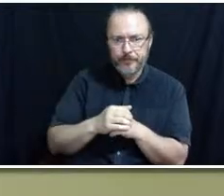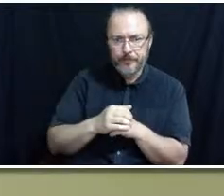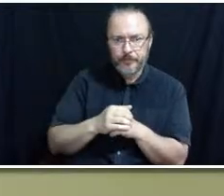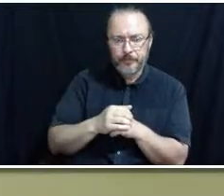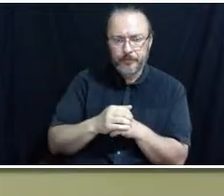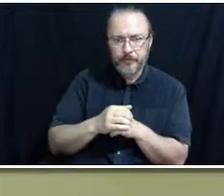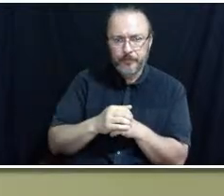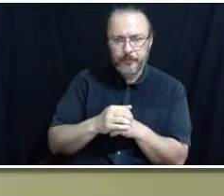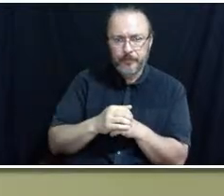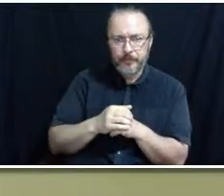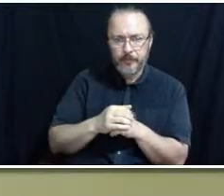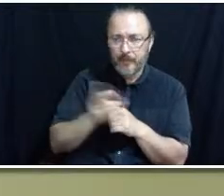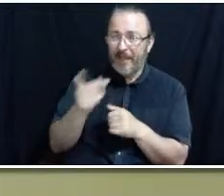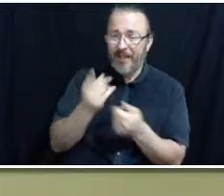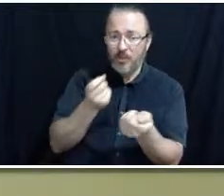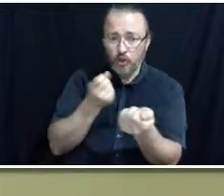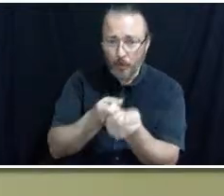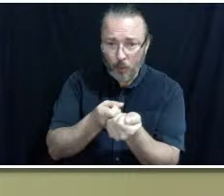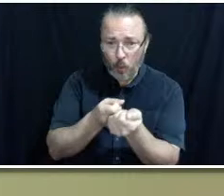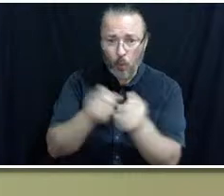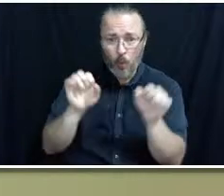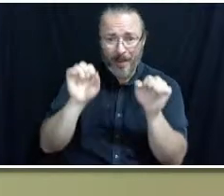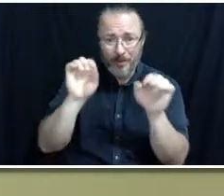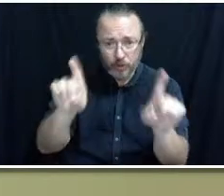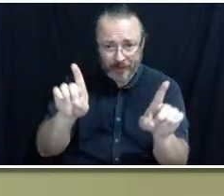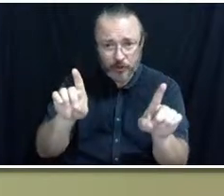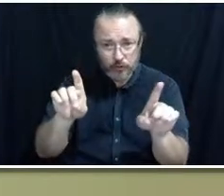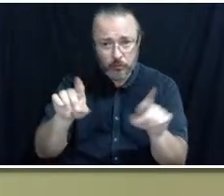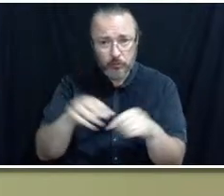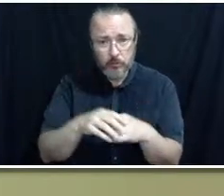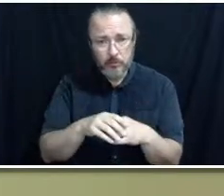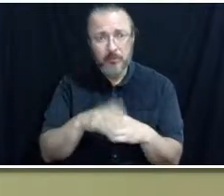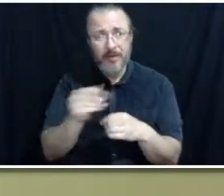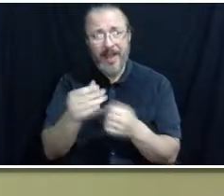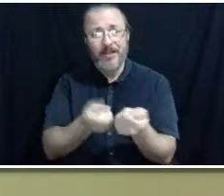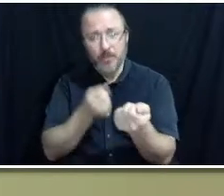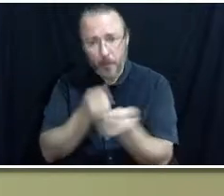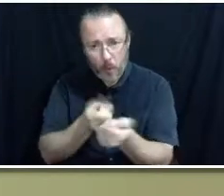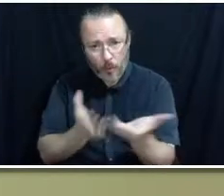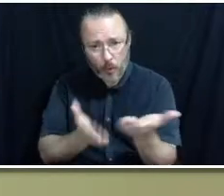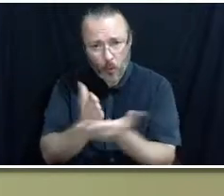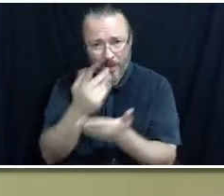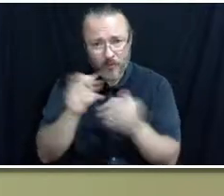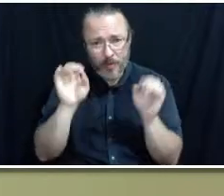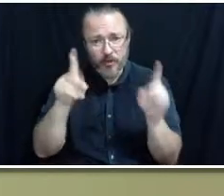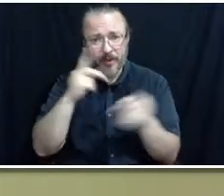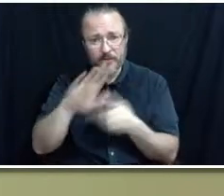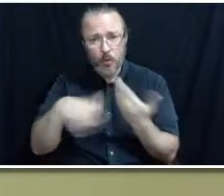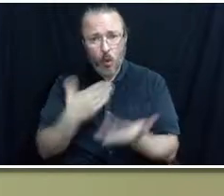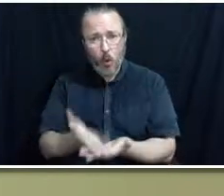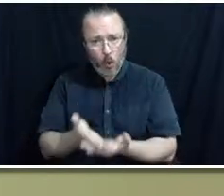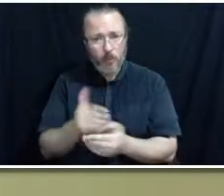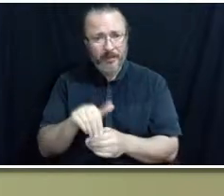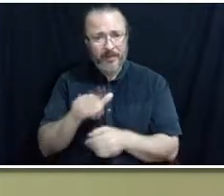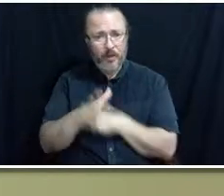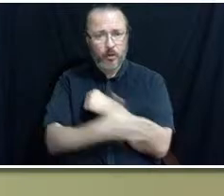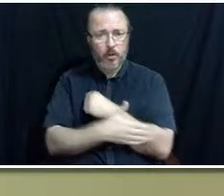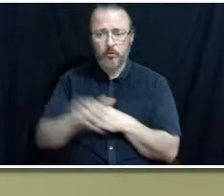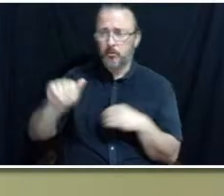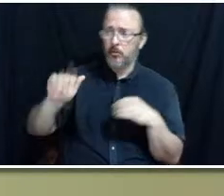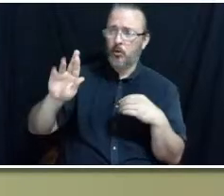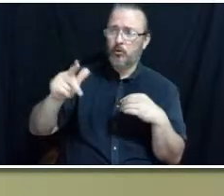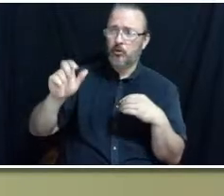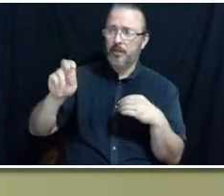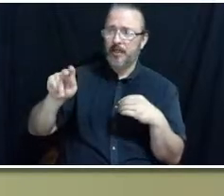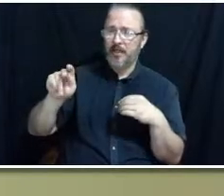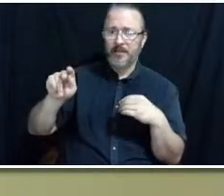syndicat est à l'avant-garde de la défense de l'éducation en tant que bien public et pour la promotion du droit à l'éducation pour toutes les personnes en Argentine, ainsi qu'au niveau